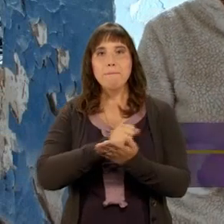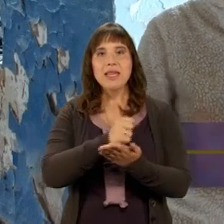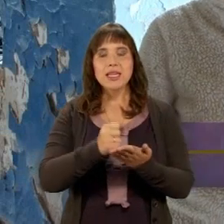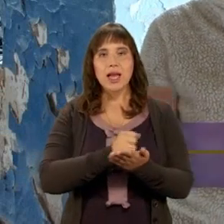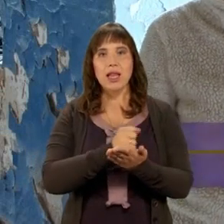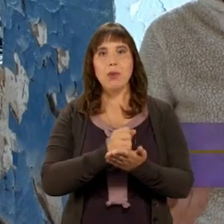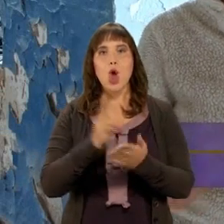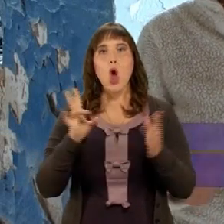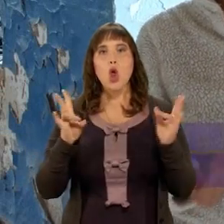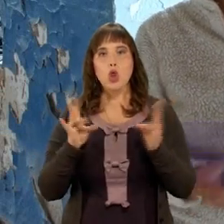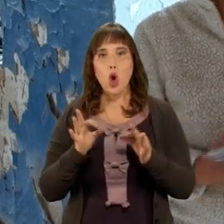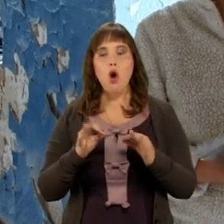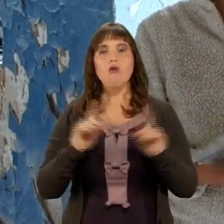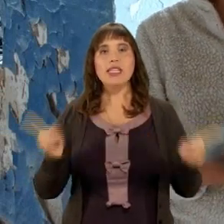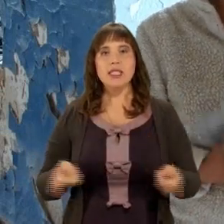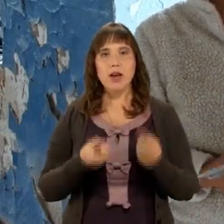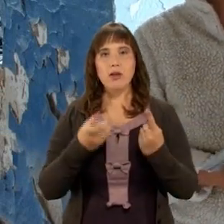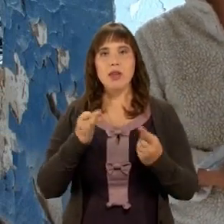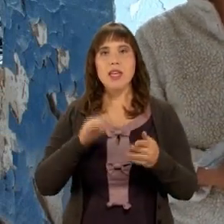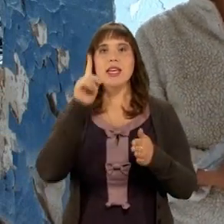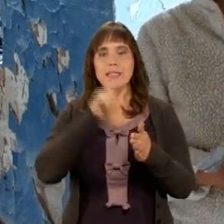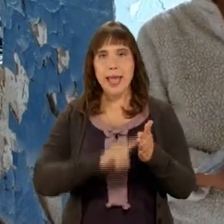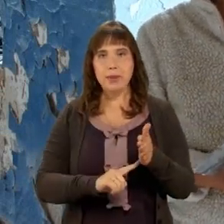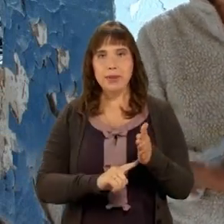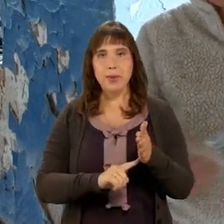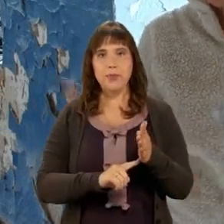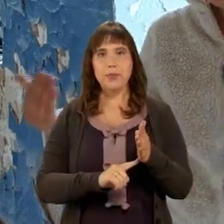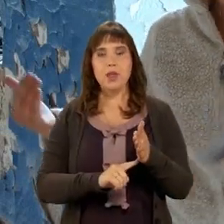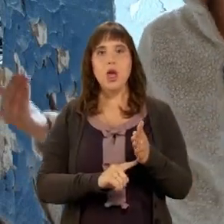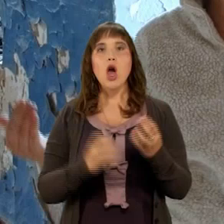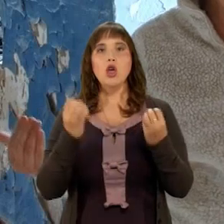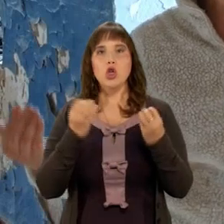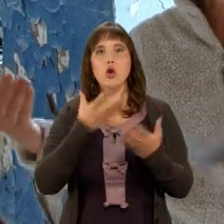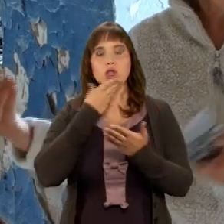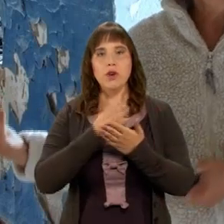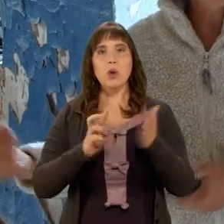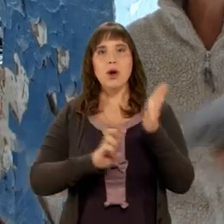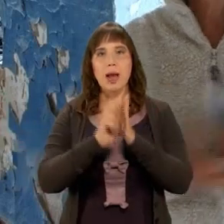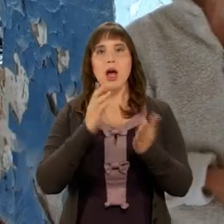материалами, но восстанавливаем. И надеемся еще в своем храме